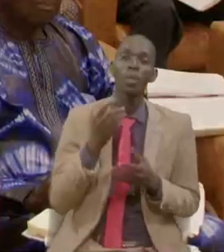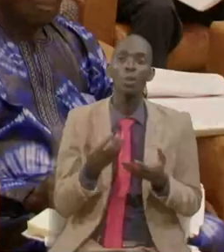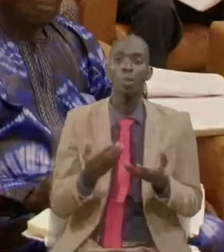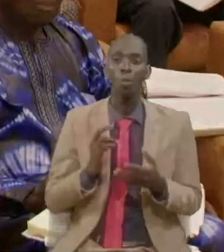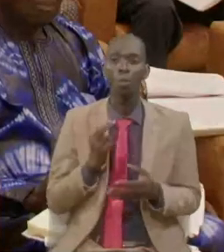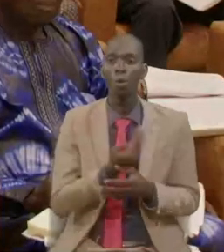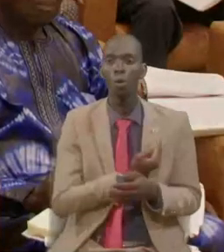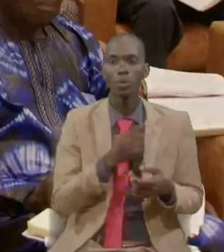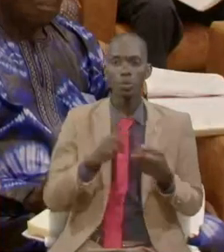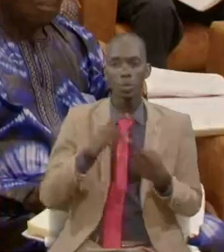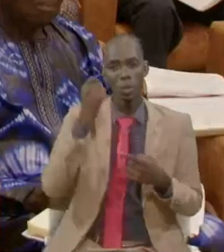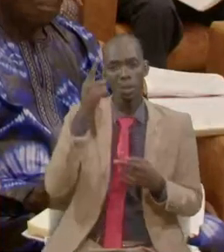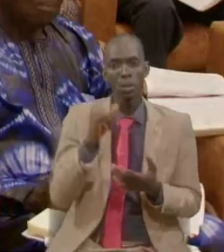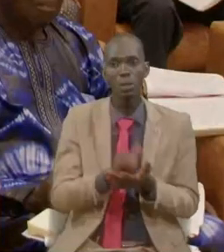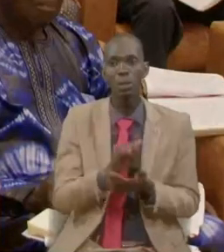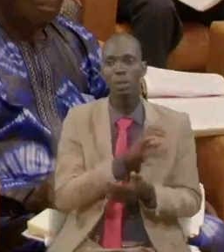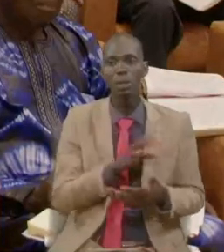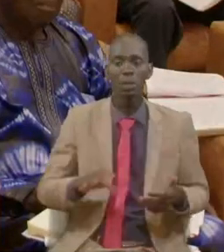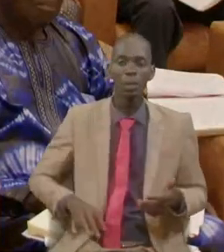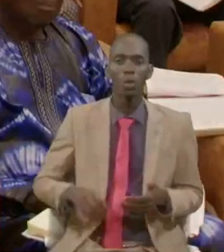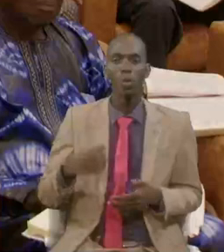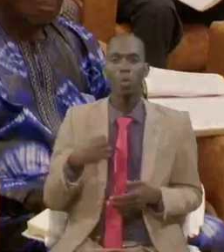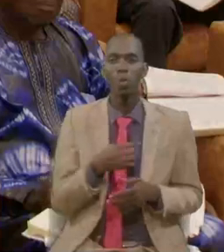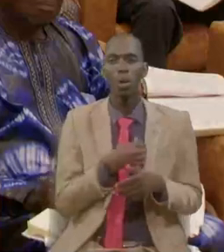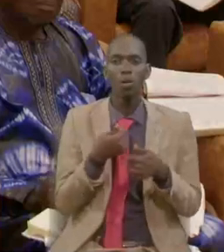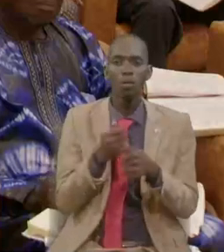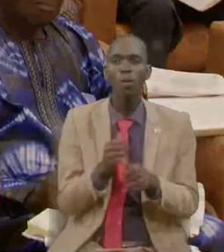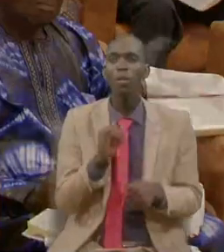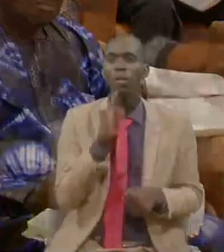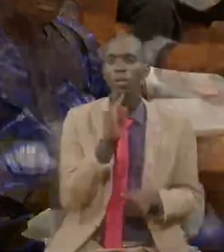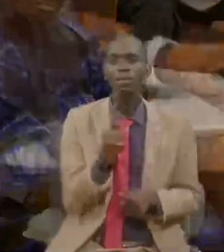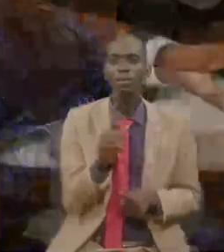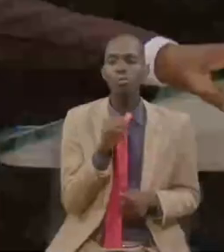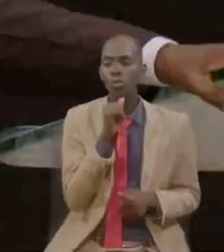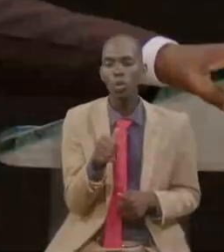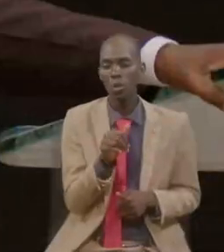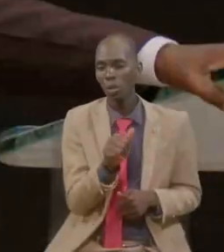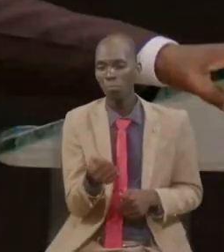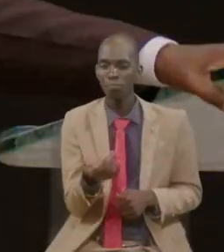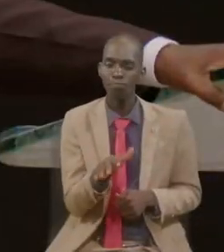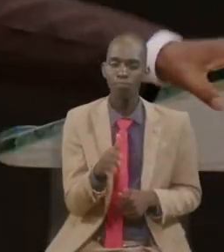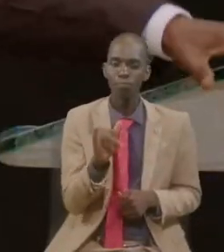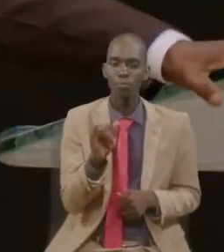de personne. Il veut que nous comprenions que le Christ que nous suivons est un Christ